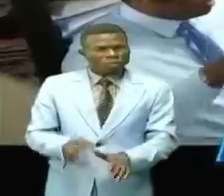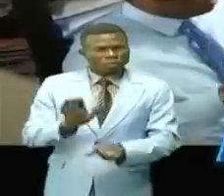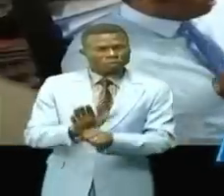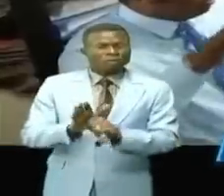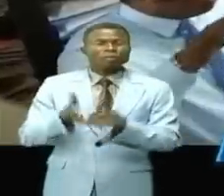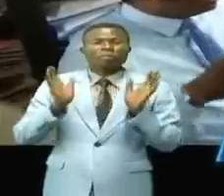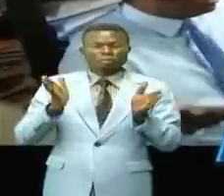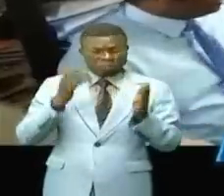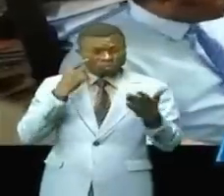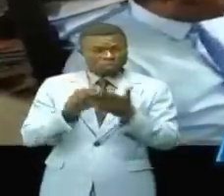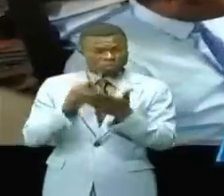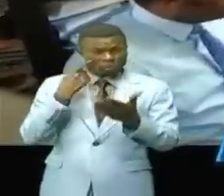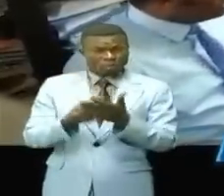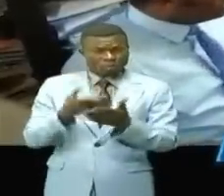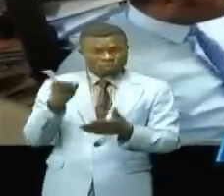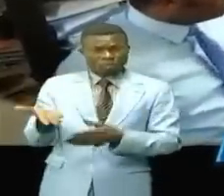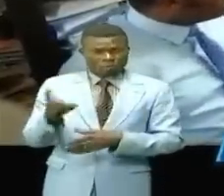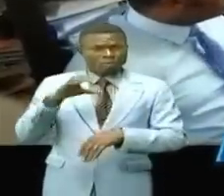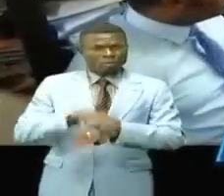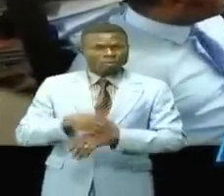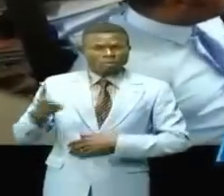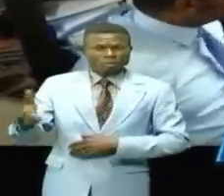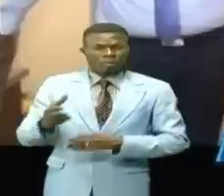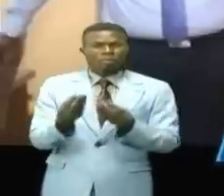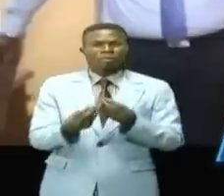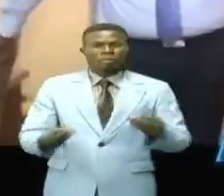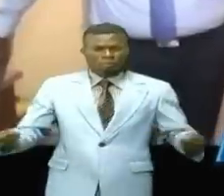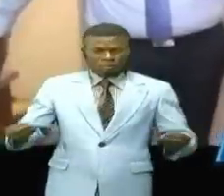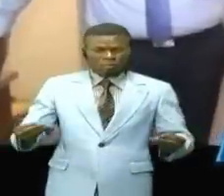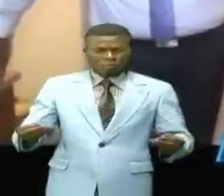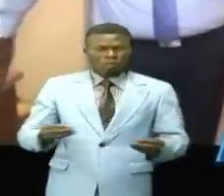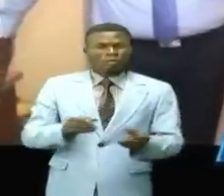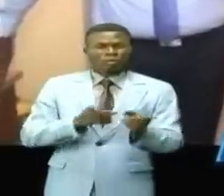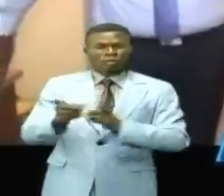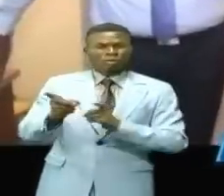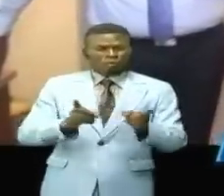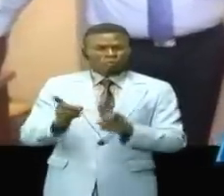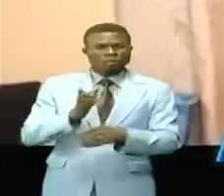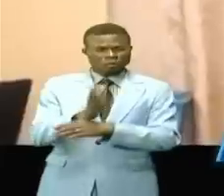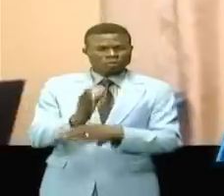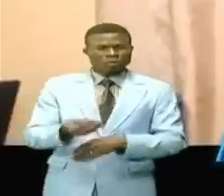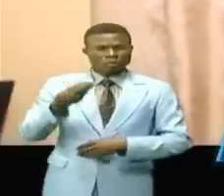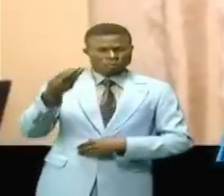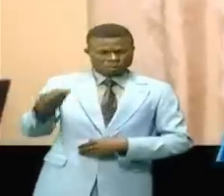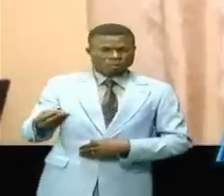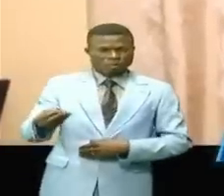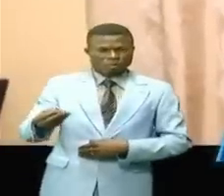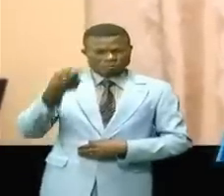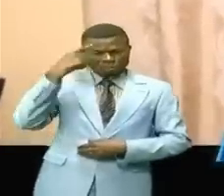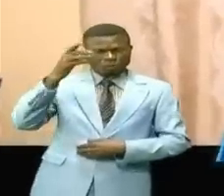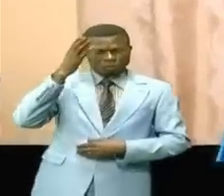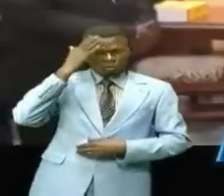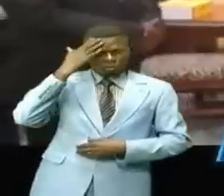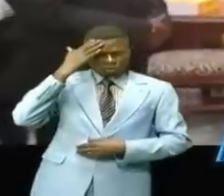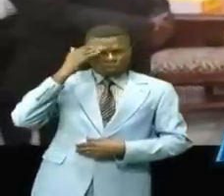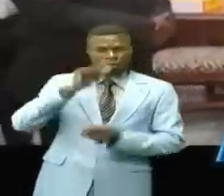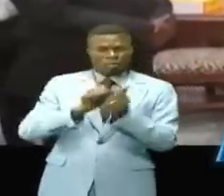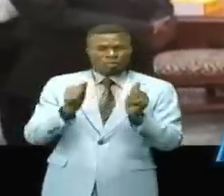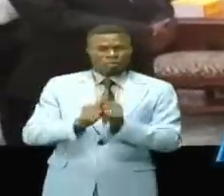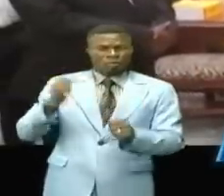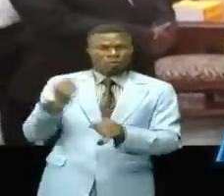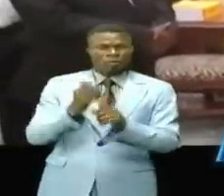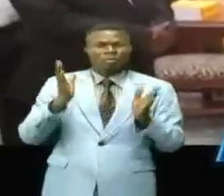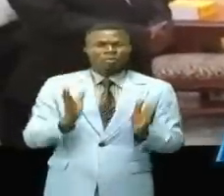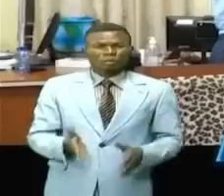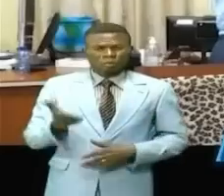flagrants ont été pris à bras-le-corps. Des solutions et orientations ont été données par le VPM pour rendre justice au cas des